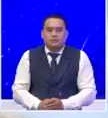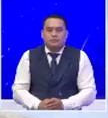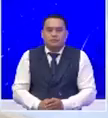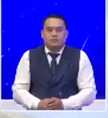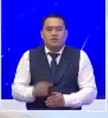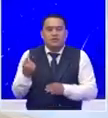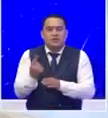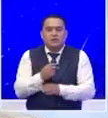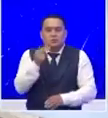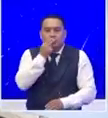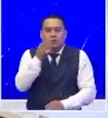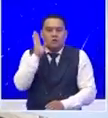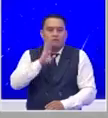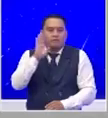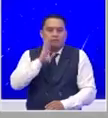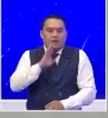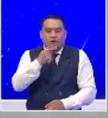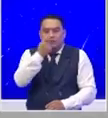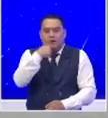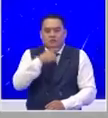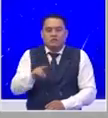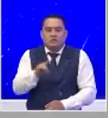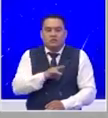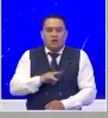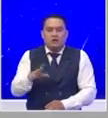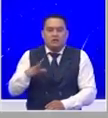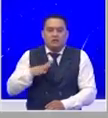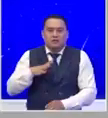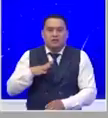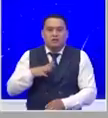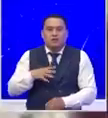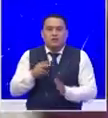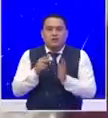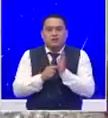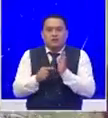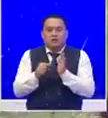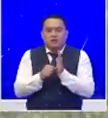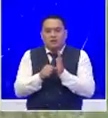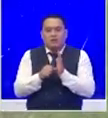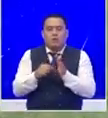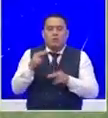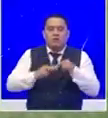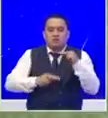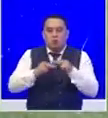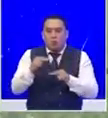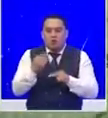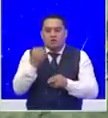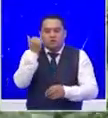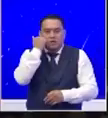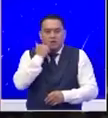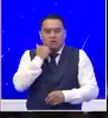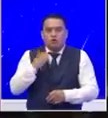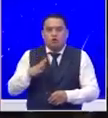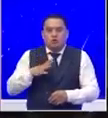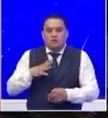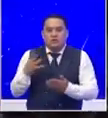Единственный источник питьевой воды жителей села Турпан – старая водозаборная башня 1975 года постройки. Из-за изношенного